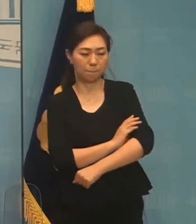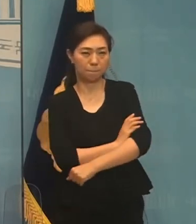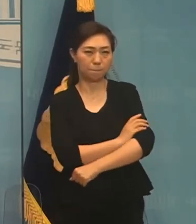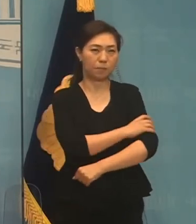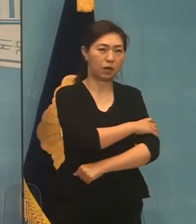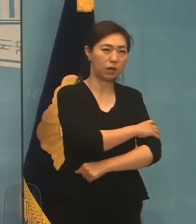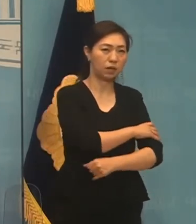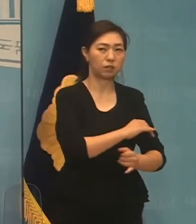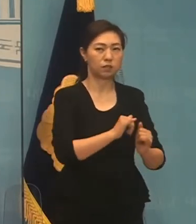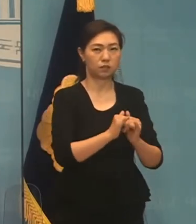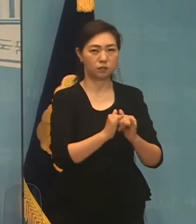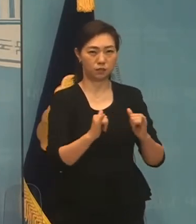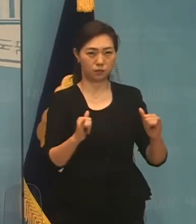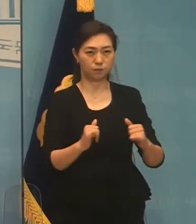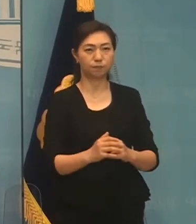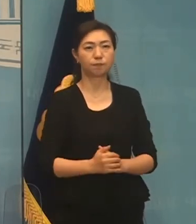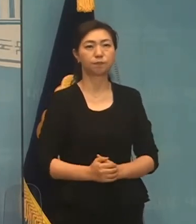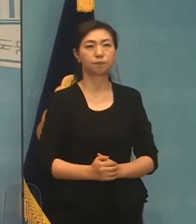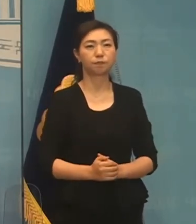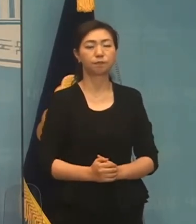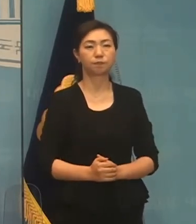직권남용한 자